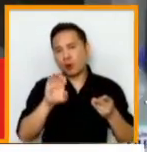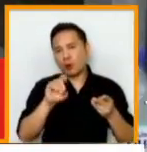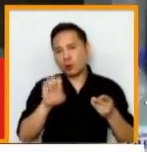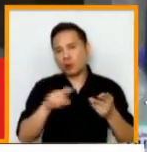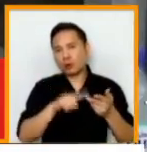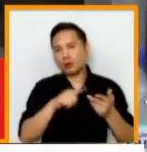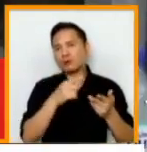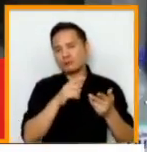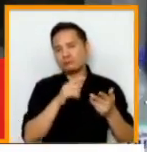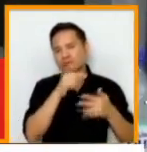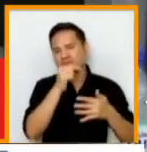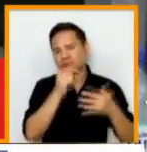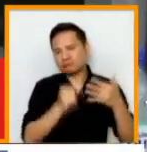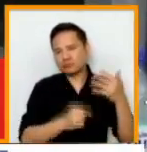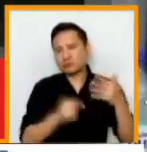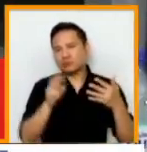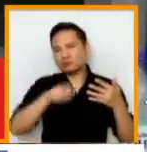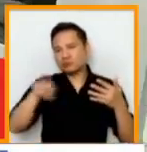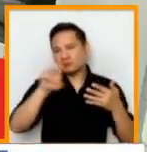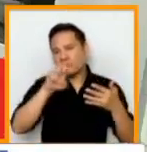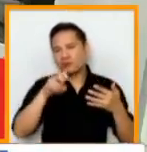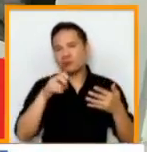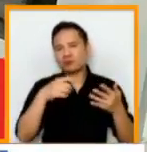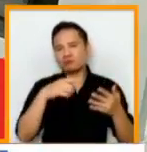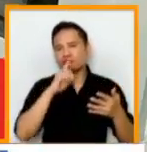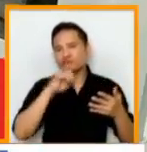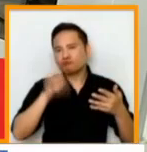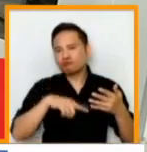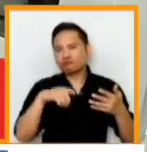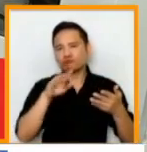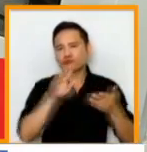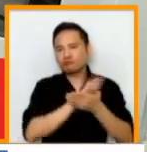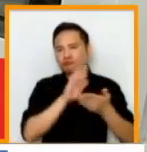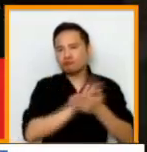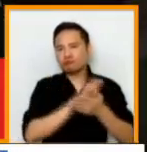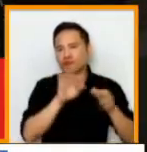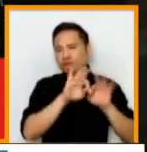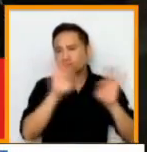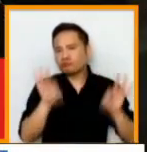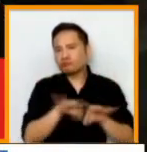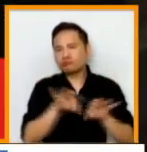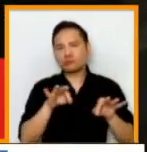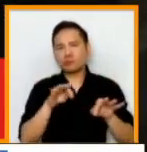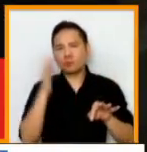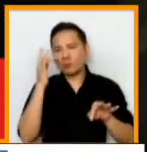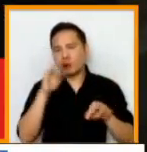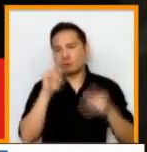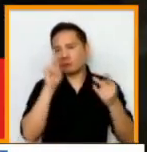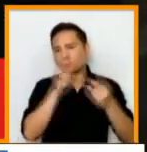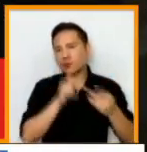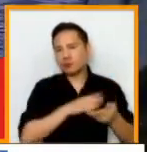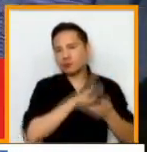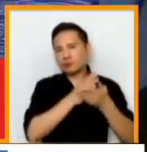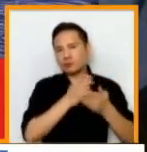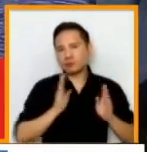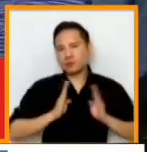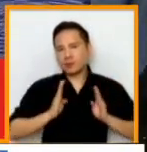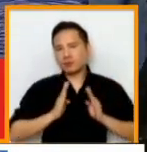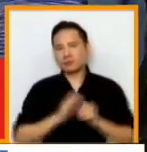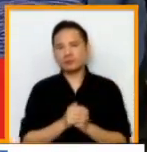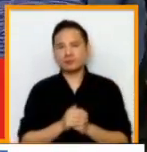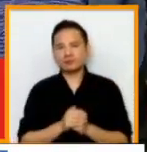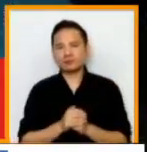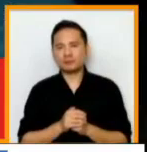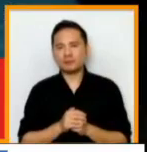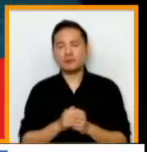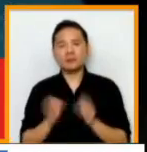o kaya ay kahit anong patunay na APOR o may opisyal na pakay sa Baguio. Inabutan namin sa triage ang isang grupong ito na taga Nueva